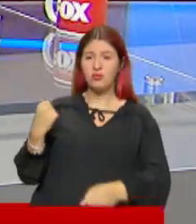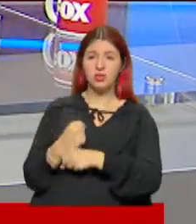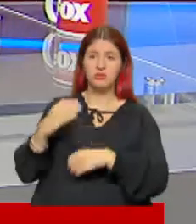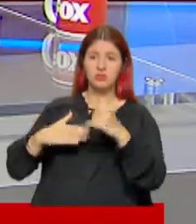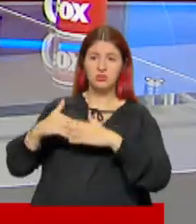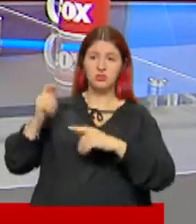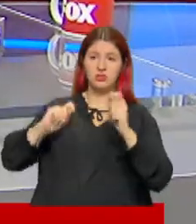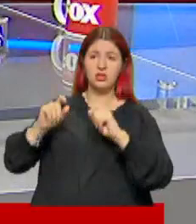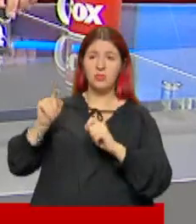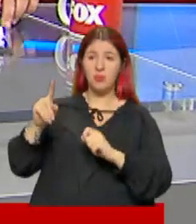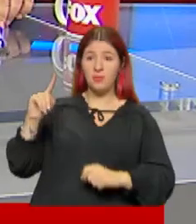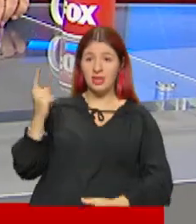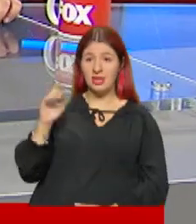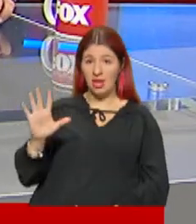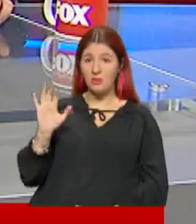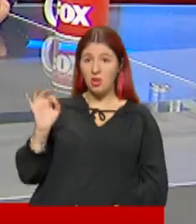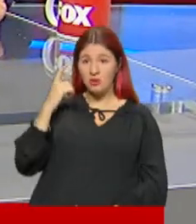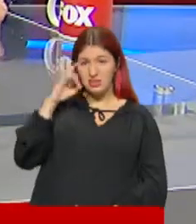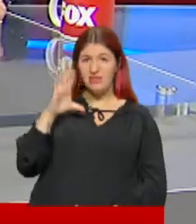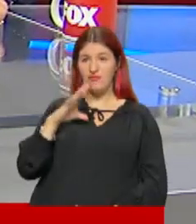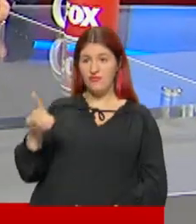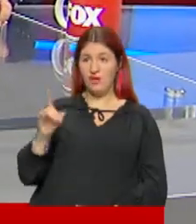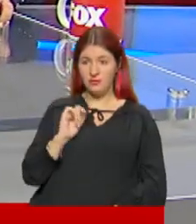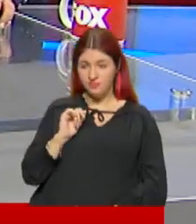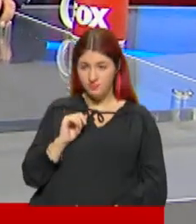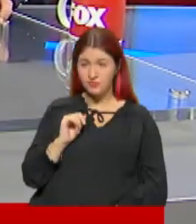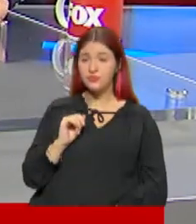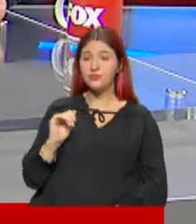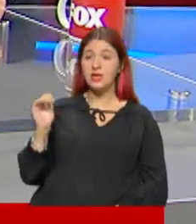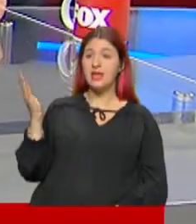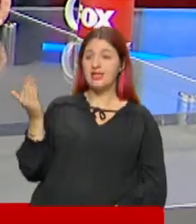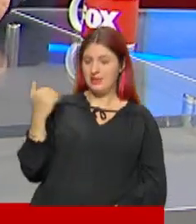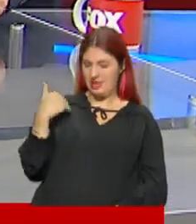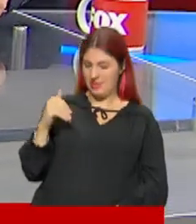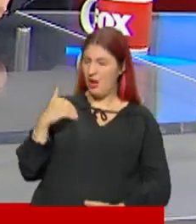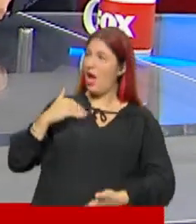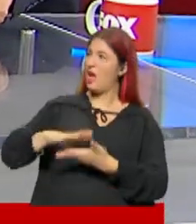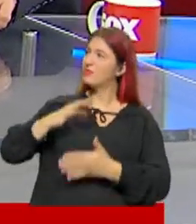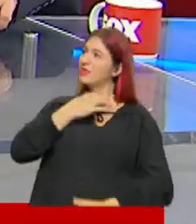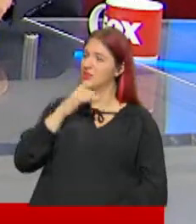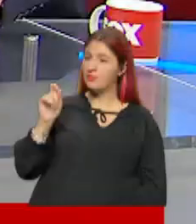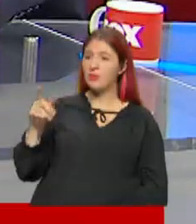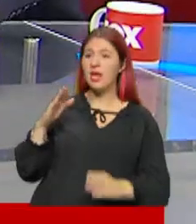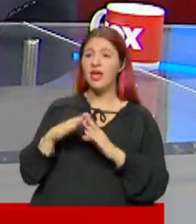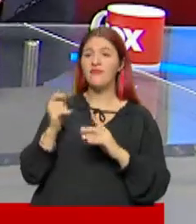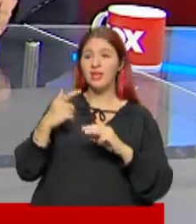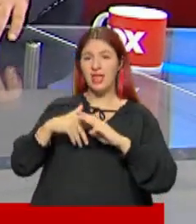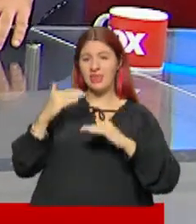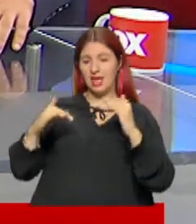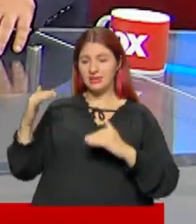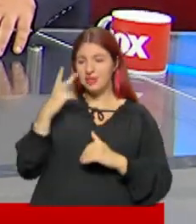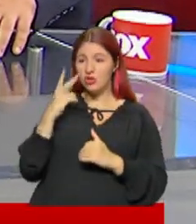yapmak. Böyle bir iktidar, yani bir beton zihniyeti var karşımızda. Şimdi gelirken arkadaşlarımdan rica ettim. Konut fiyat endeksine